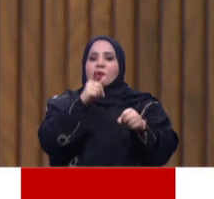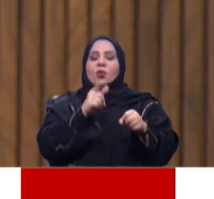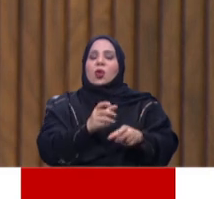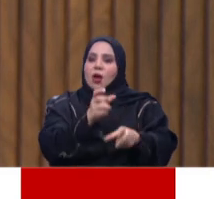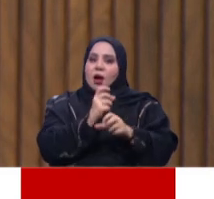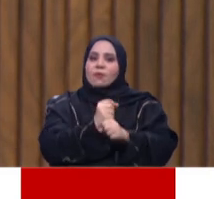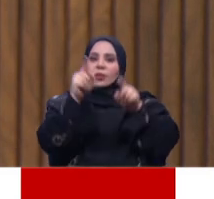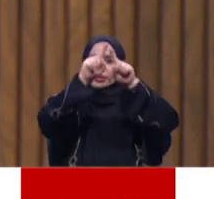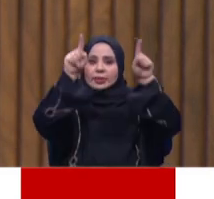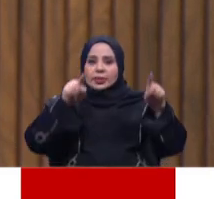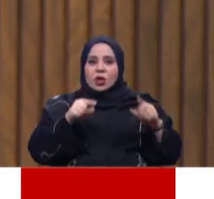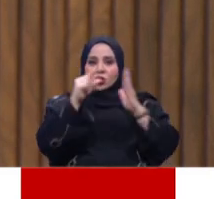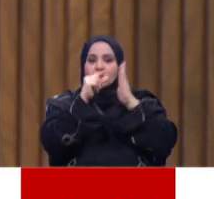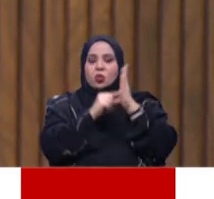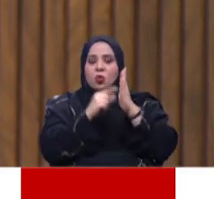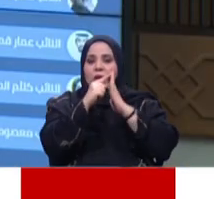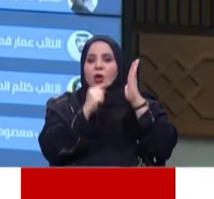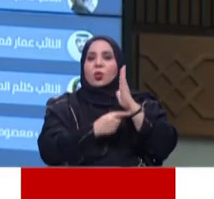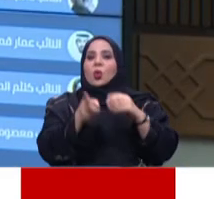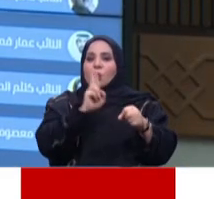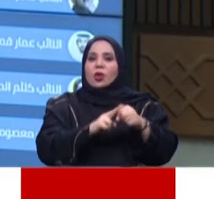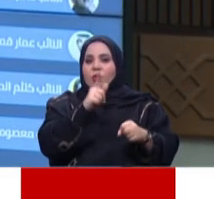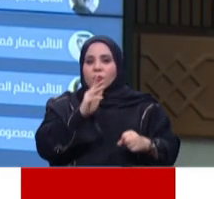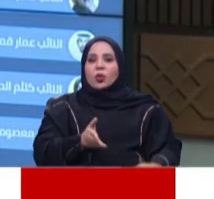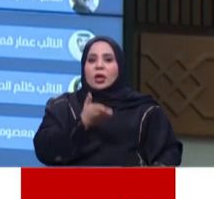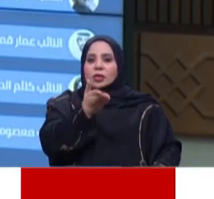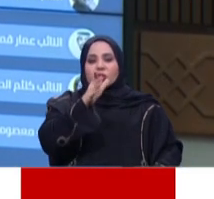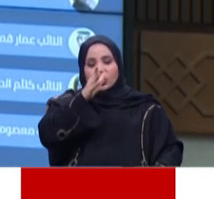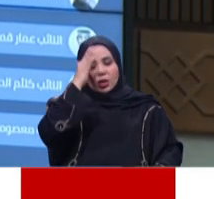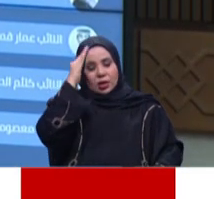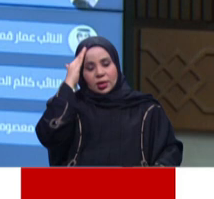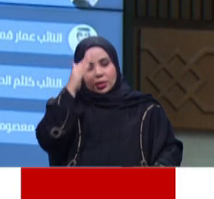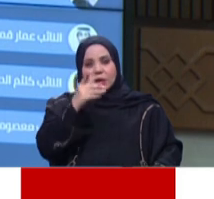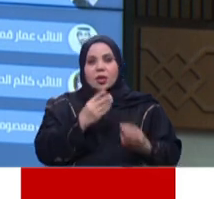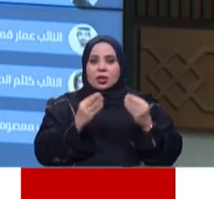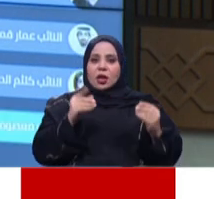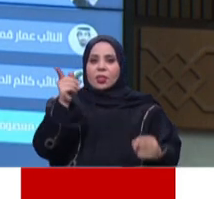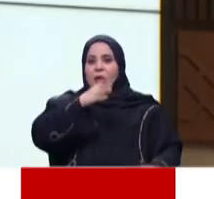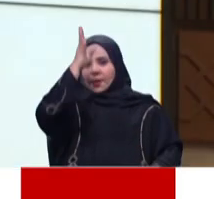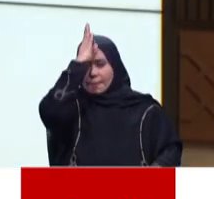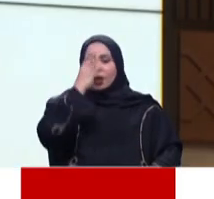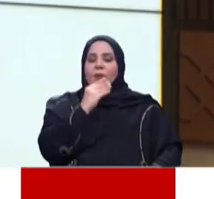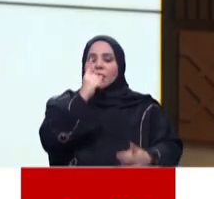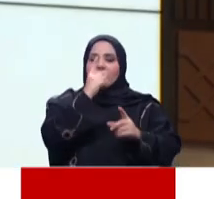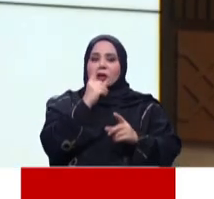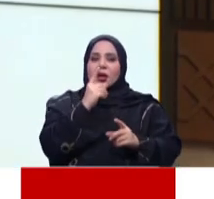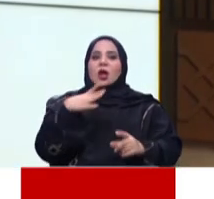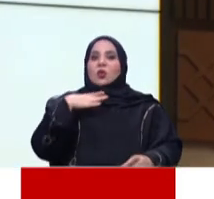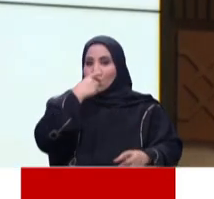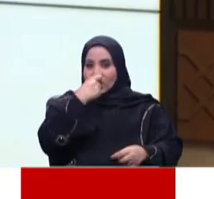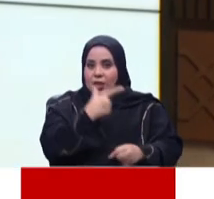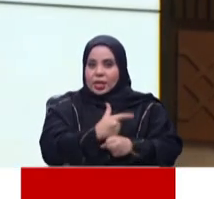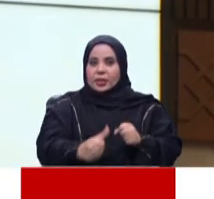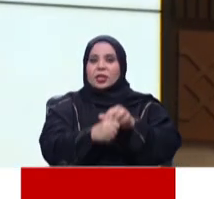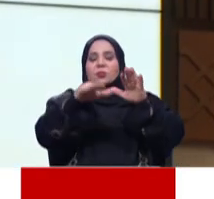وتأطيرها دستوريا وقانونيا. كما رفعت معاليها خالص الشكر والعرفان إلى صاحب السمو الملكي ولي العهد رئيس